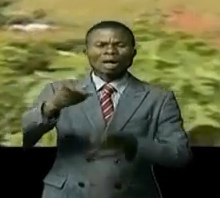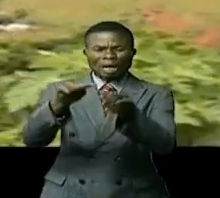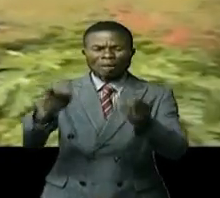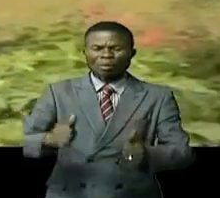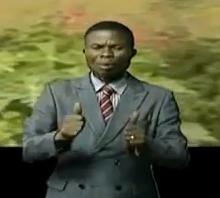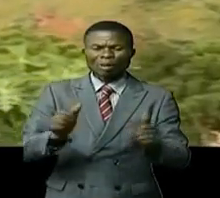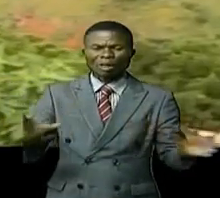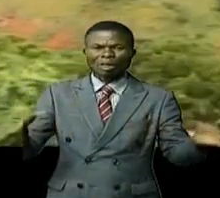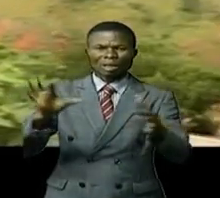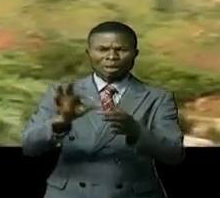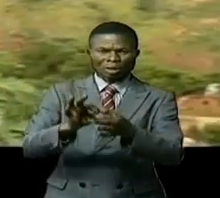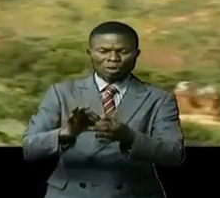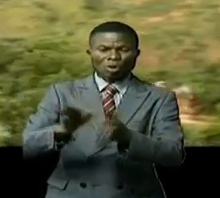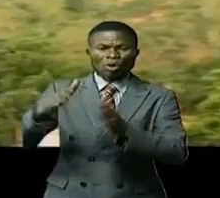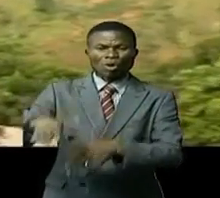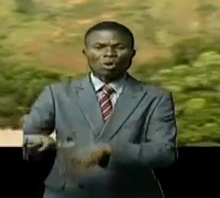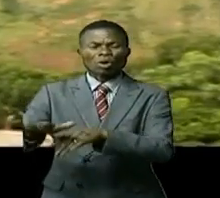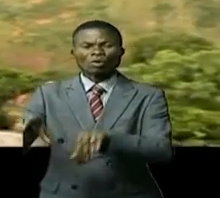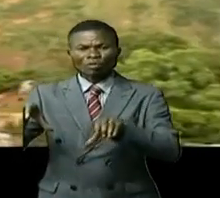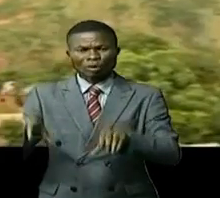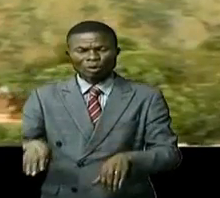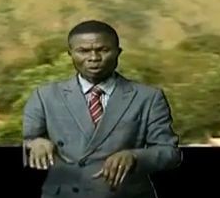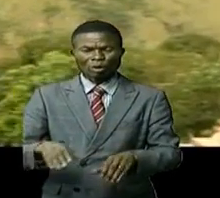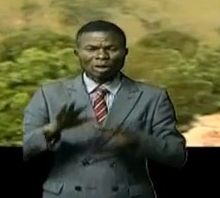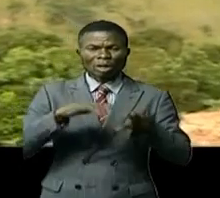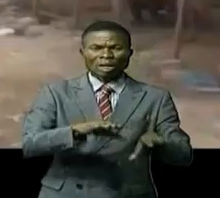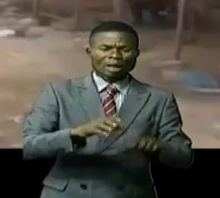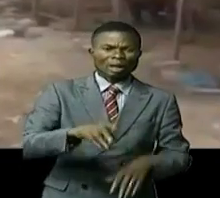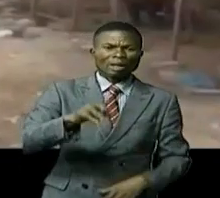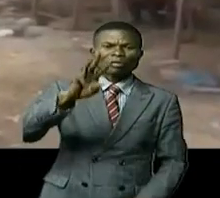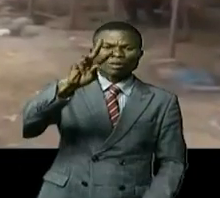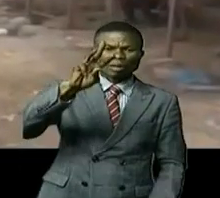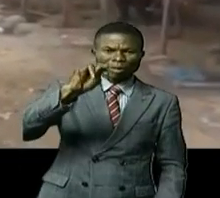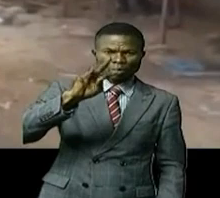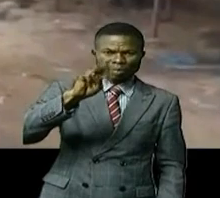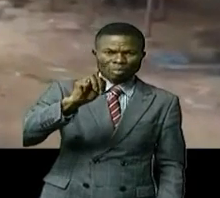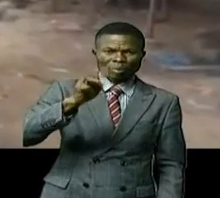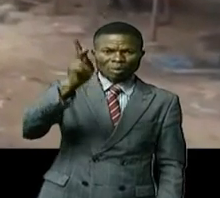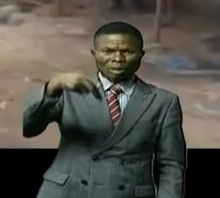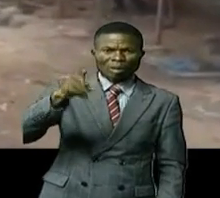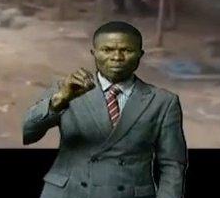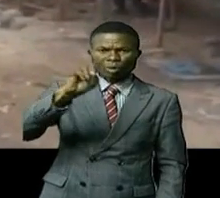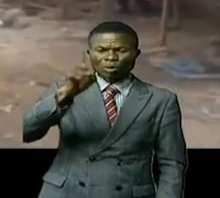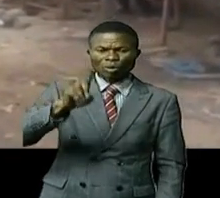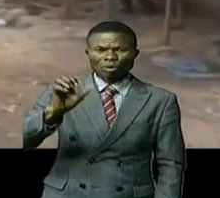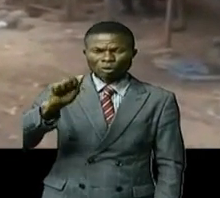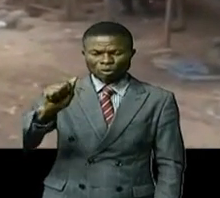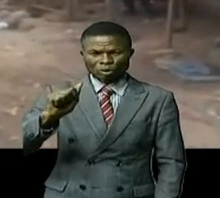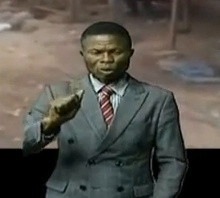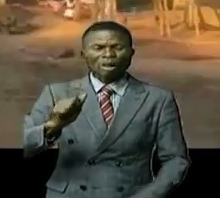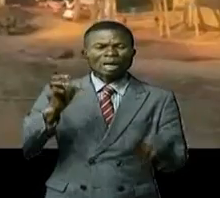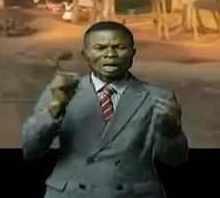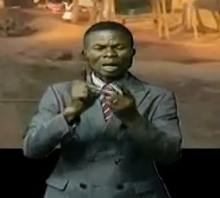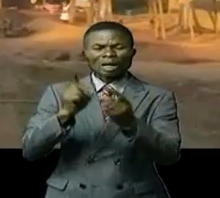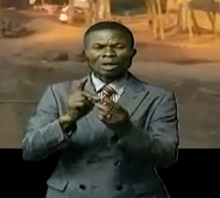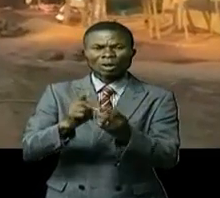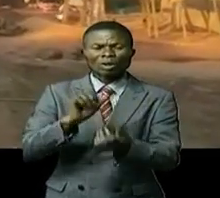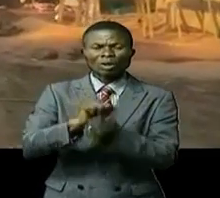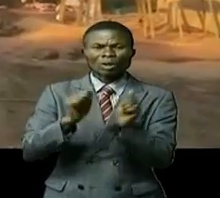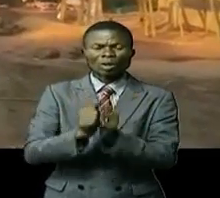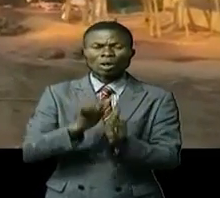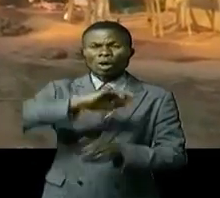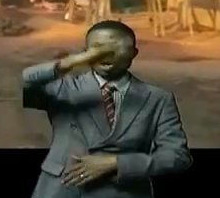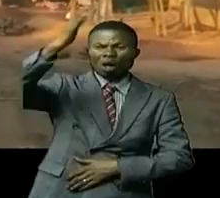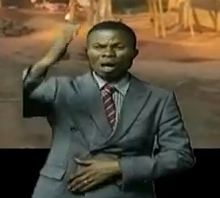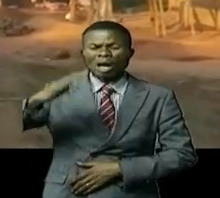des eaux du majestueux fleuve Congo et de la rivière Mbozo. A comme fierté touristique de compter à son sein la célèbre montagne